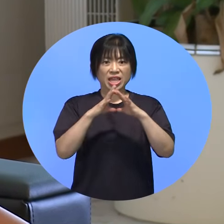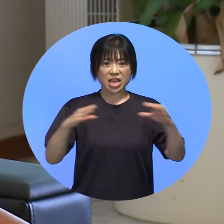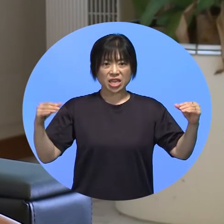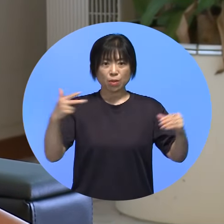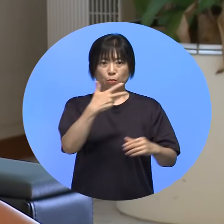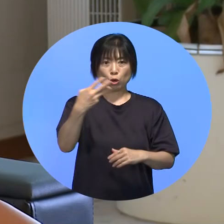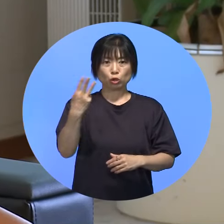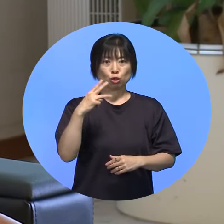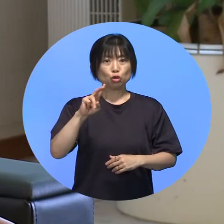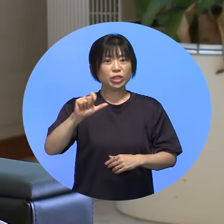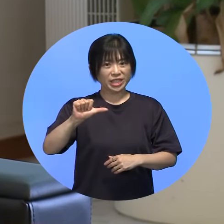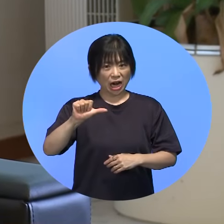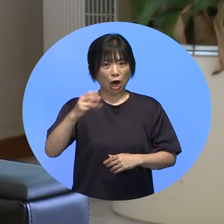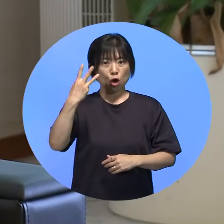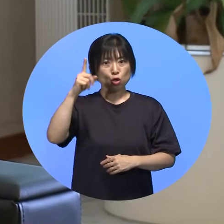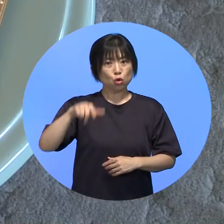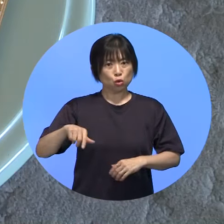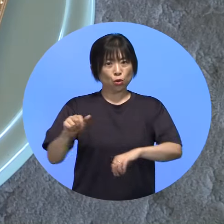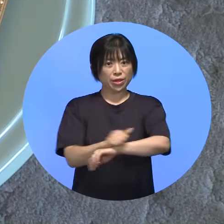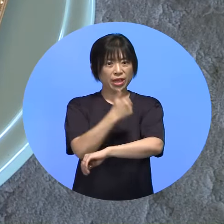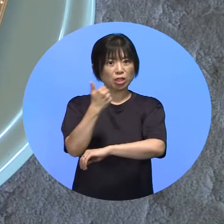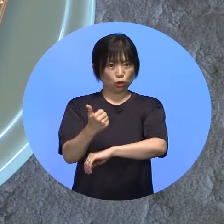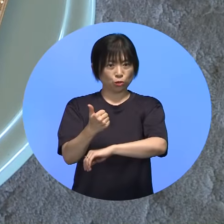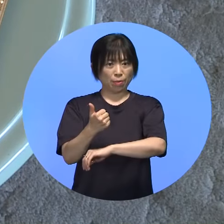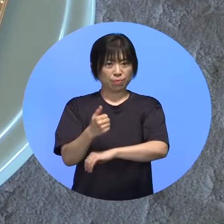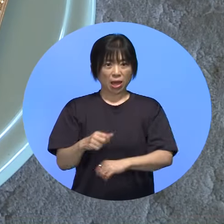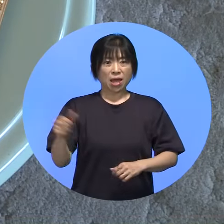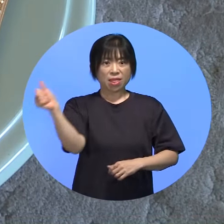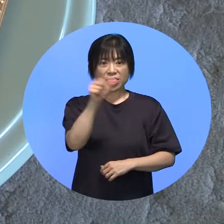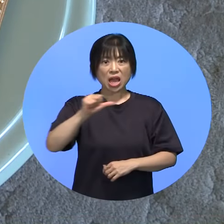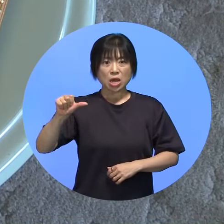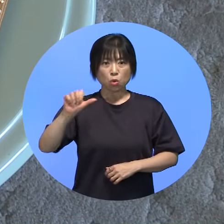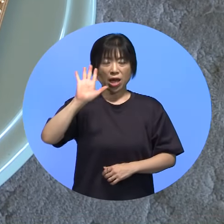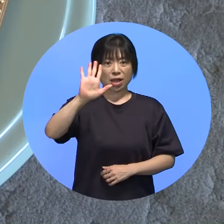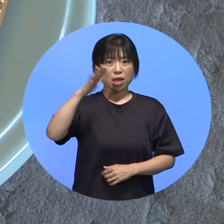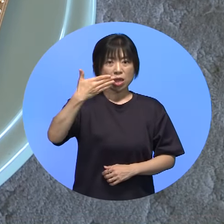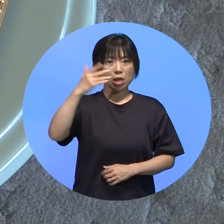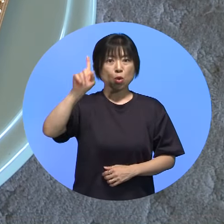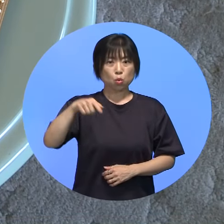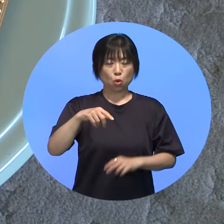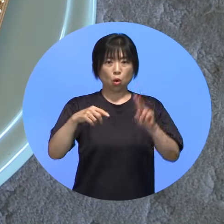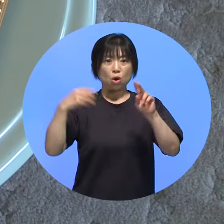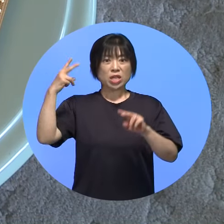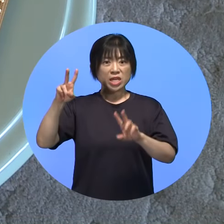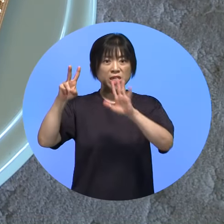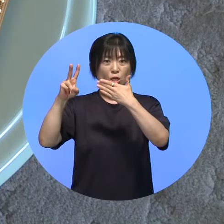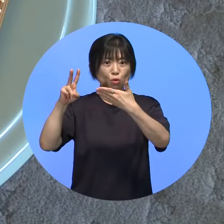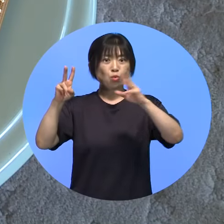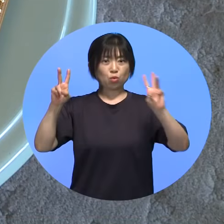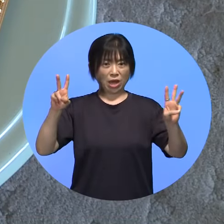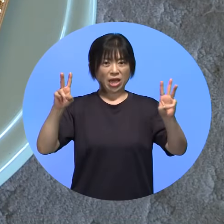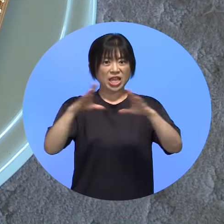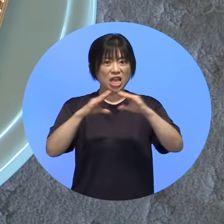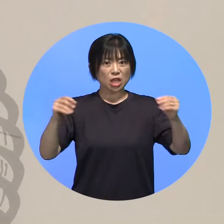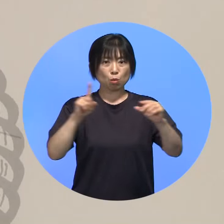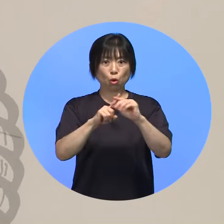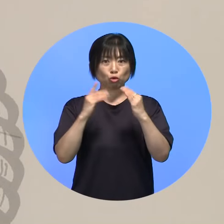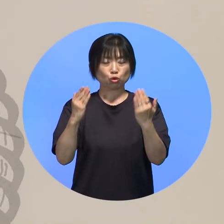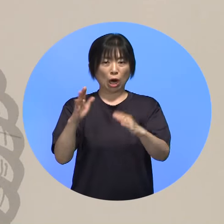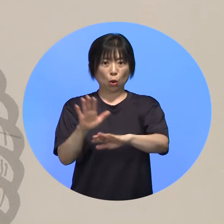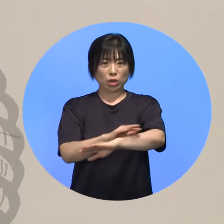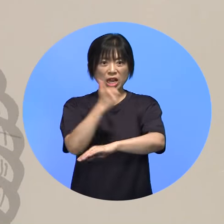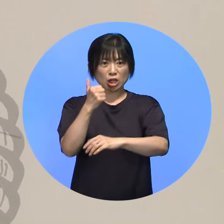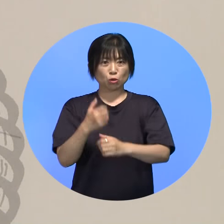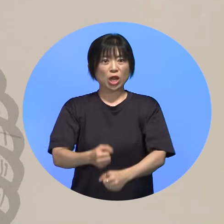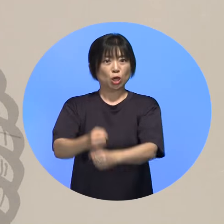8月に開催されたjwa 前日本ジュニアユース選手権の第5回テクノ293